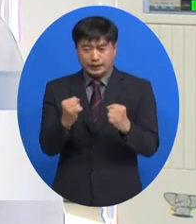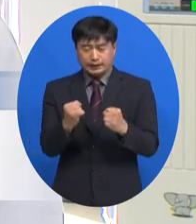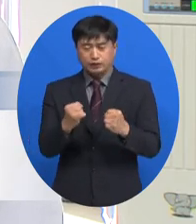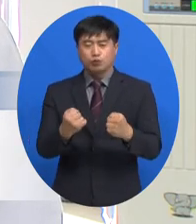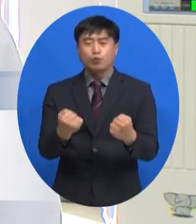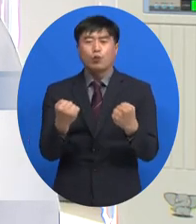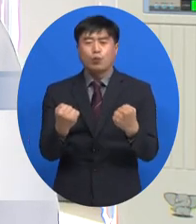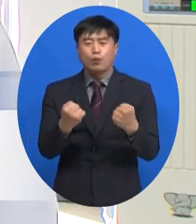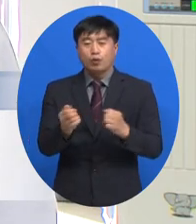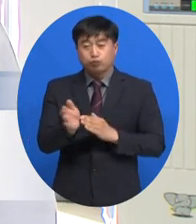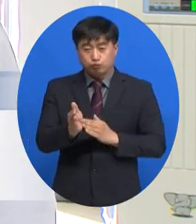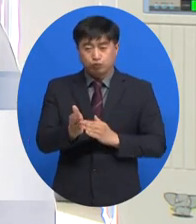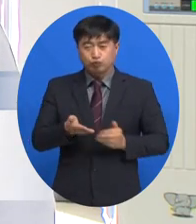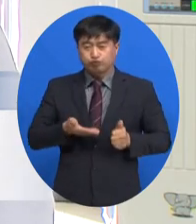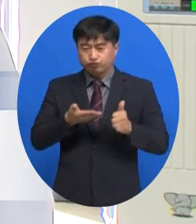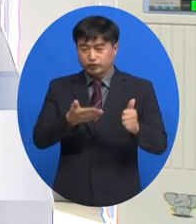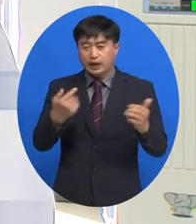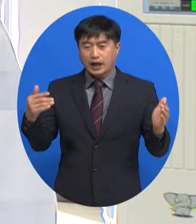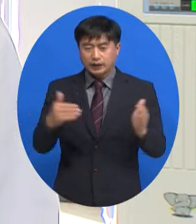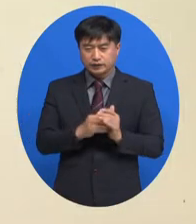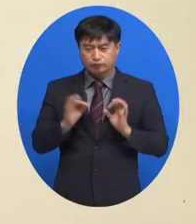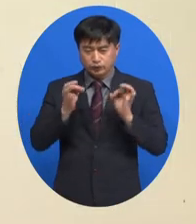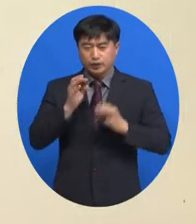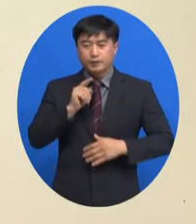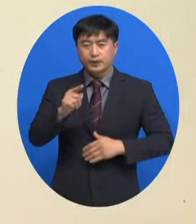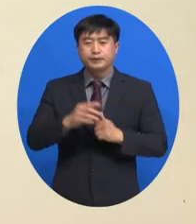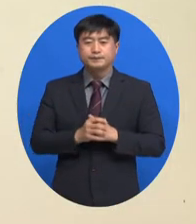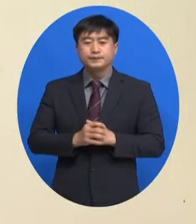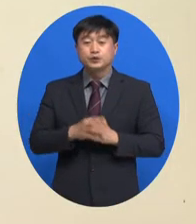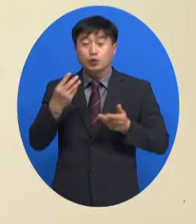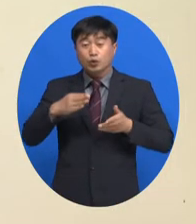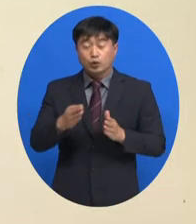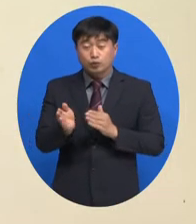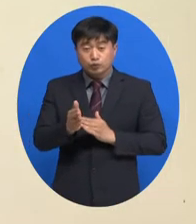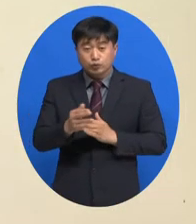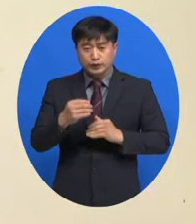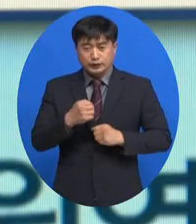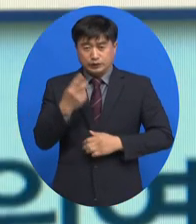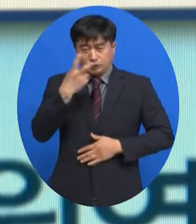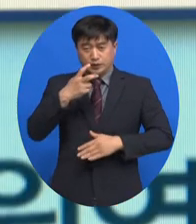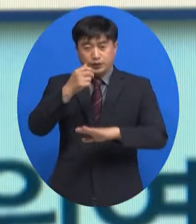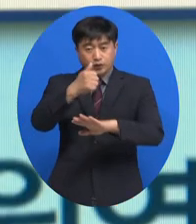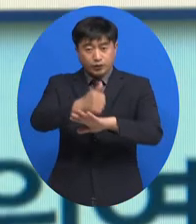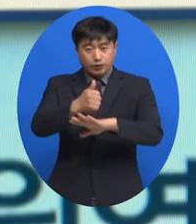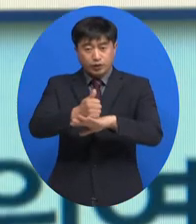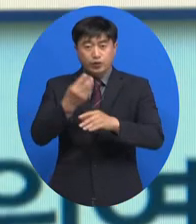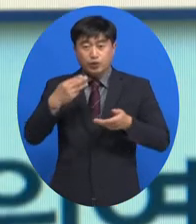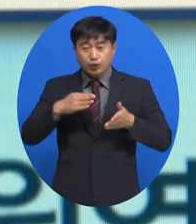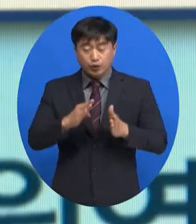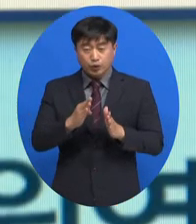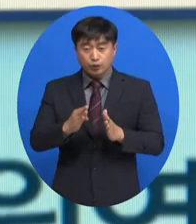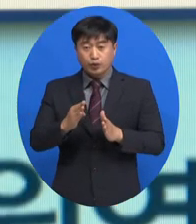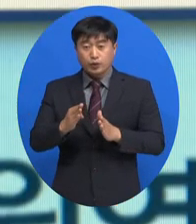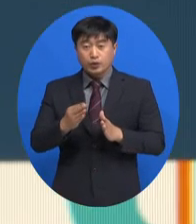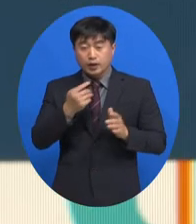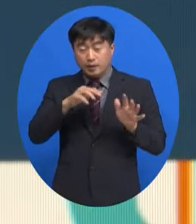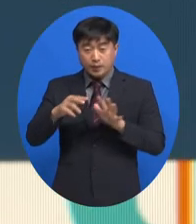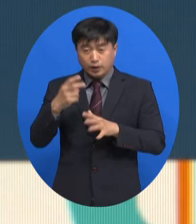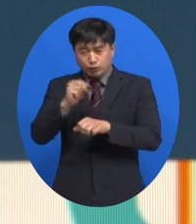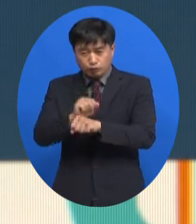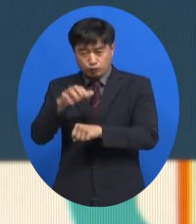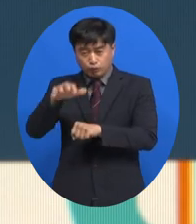건강한 수산물이 제공될 수 있도록 노력하겠습니다. 경기도 수산물 안전성 검사 결과는 경기도와